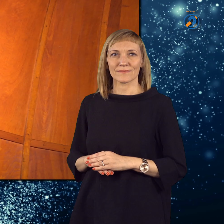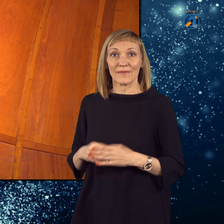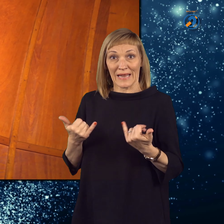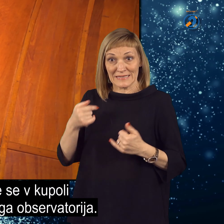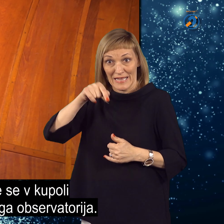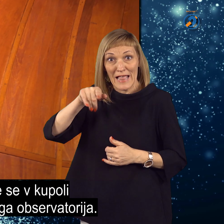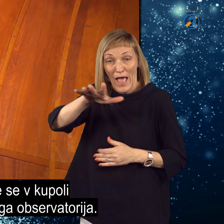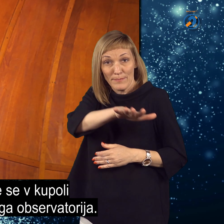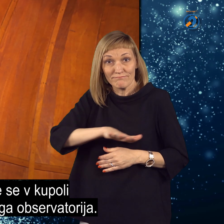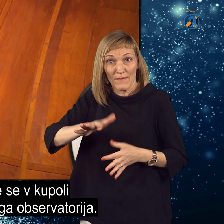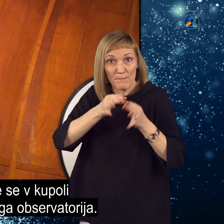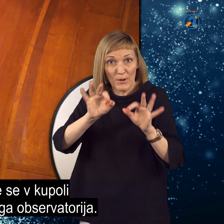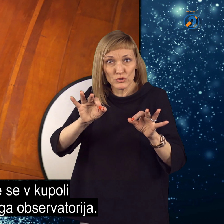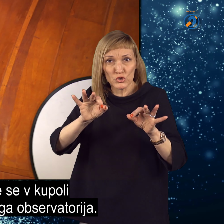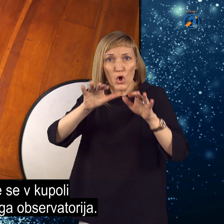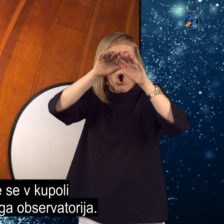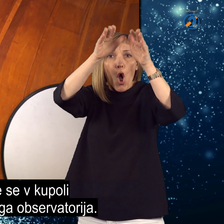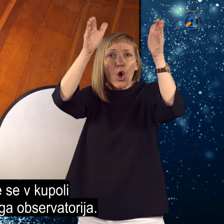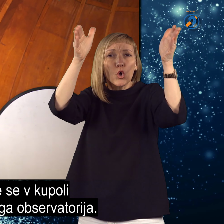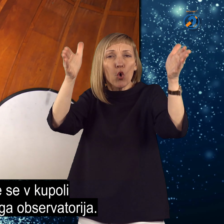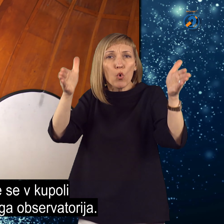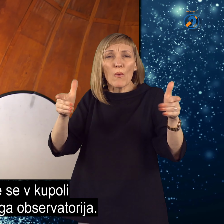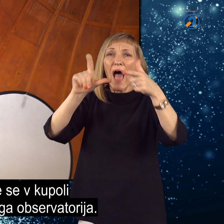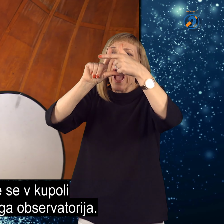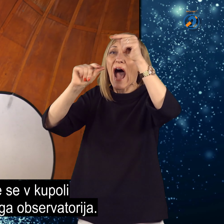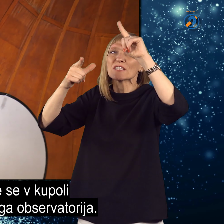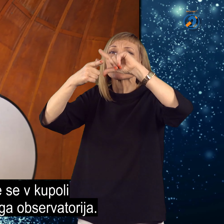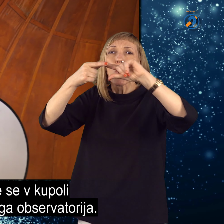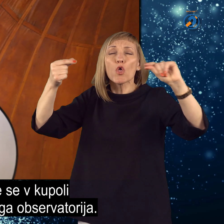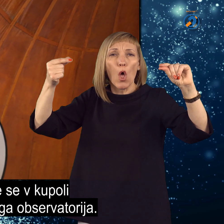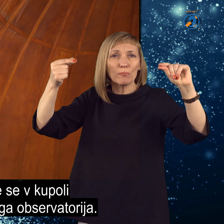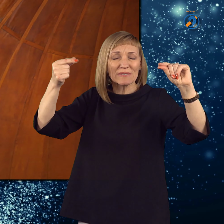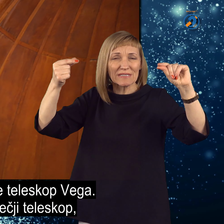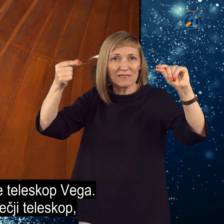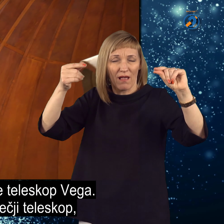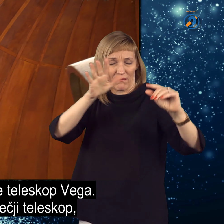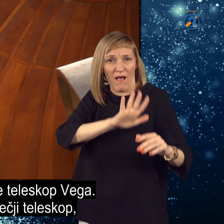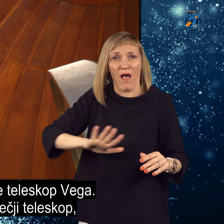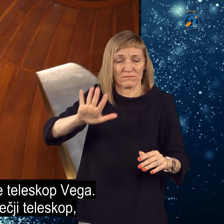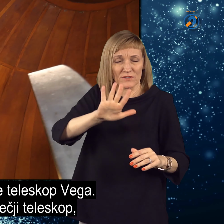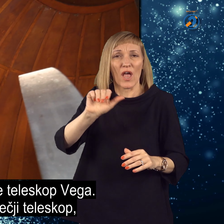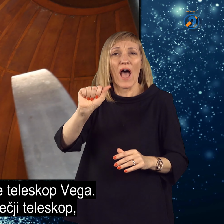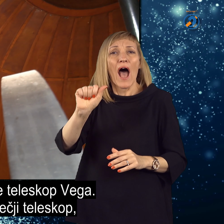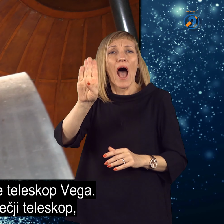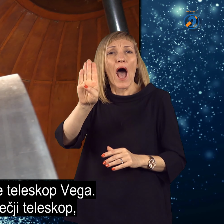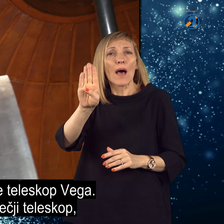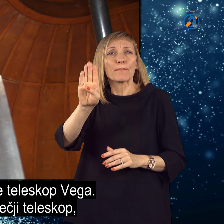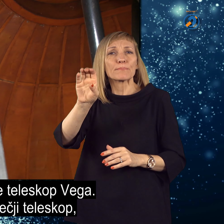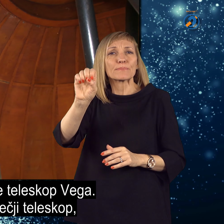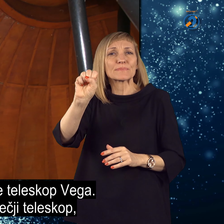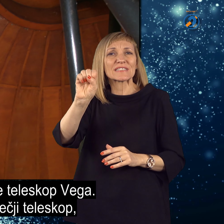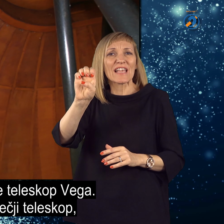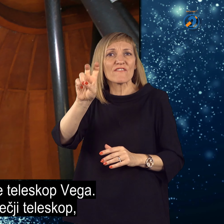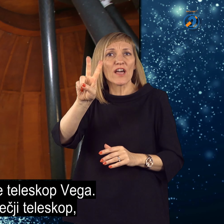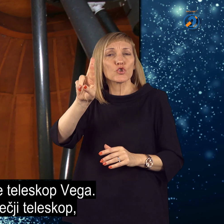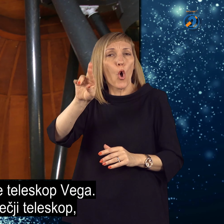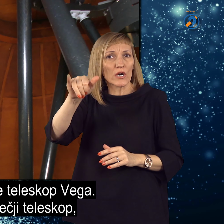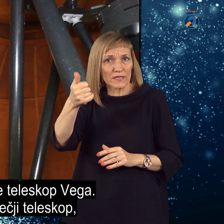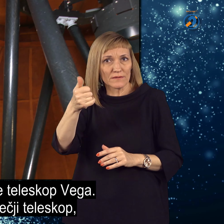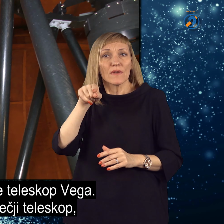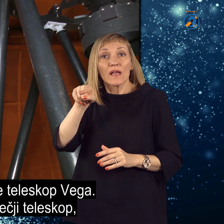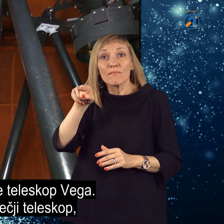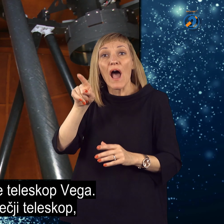Nahajate se v kupoli Astronomskega observatorija. V njej domu je teleskop Vega